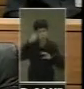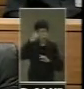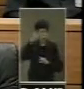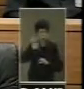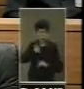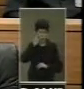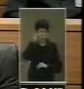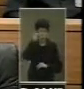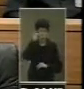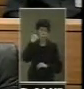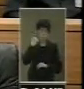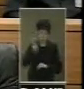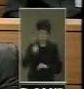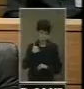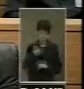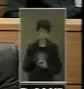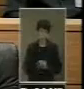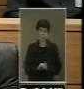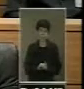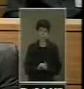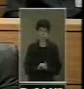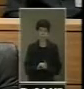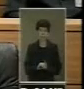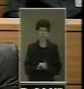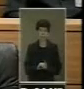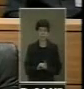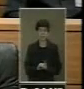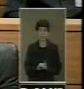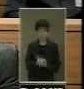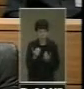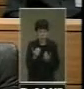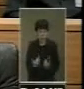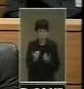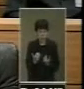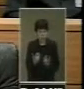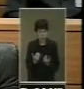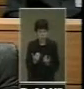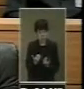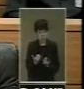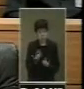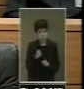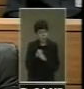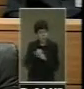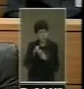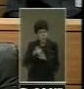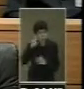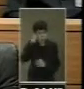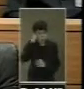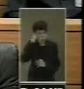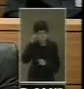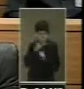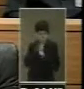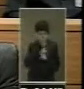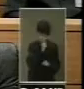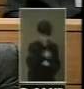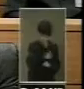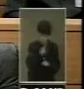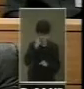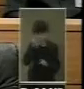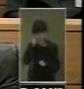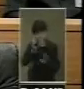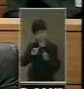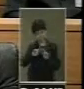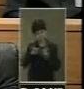าใจเรื่องนี้วันนี้มนุษย์ได้ต่อสู้กันเรื่องอุดมคติกับความเป็นจริงครับ